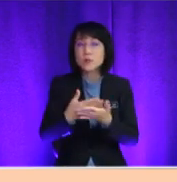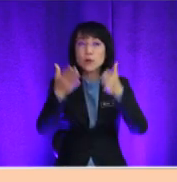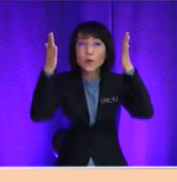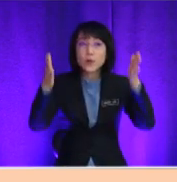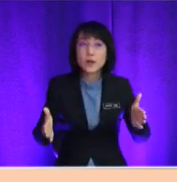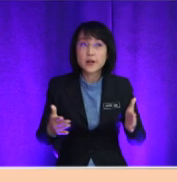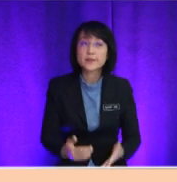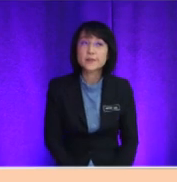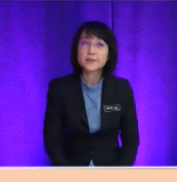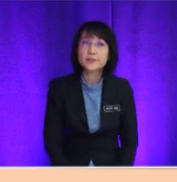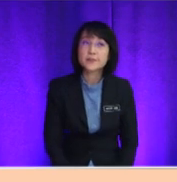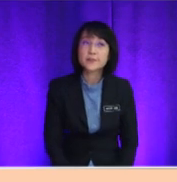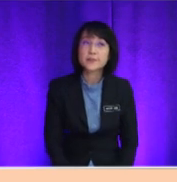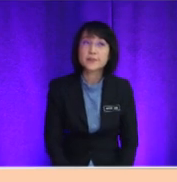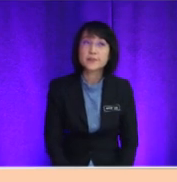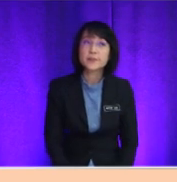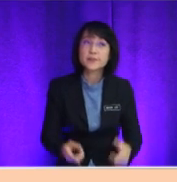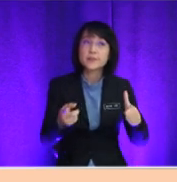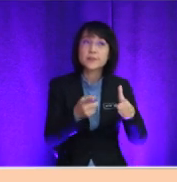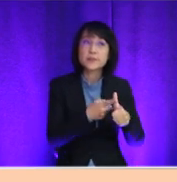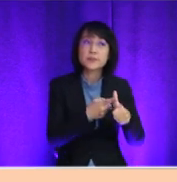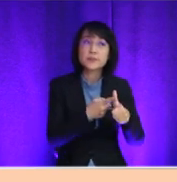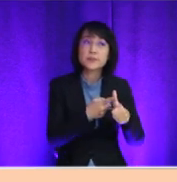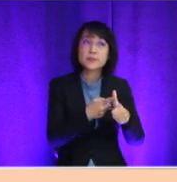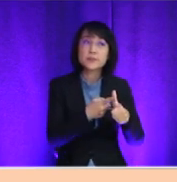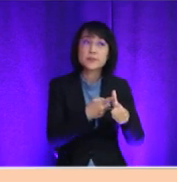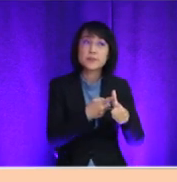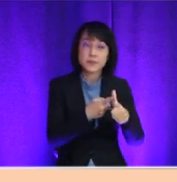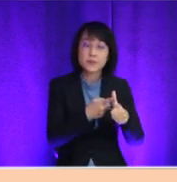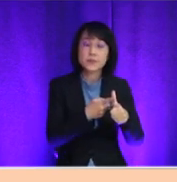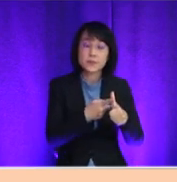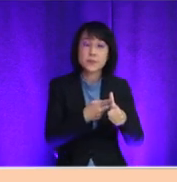sebab yang pertama kali kita lihat akan membina